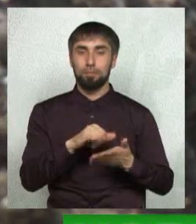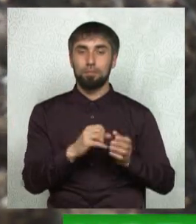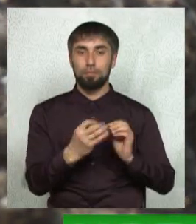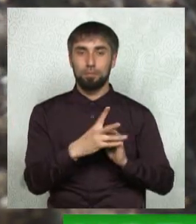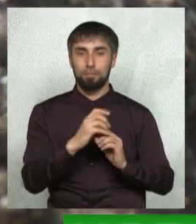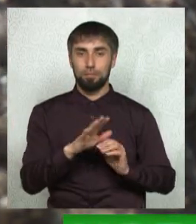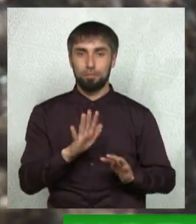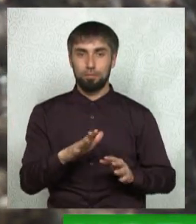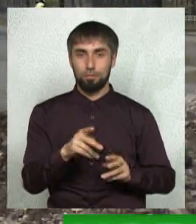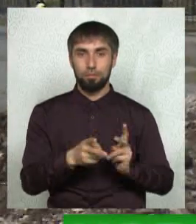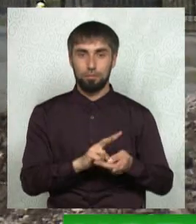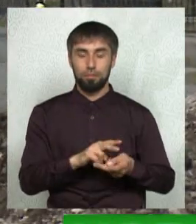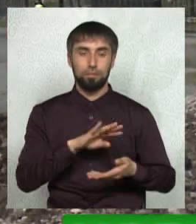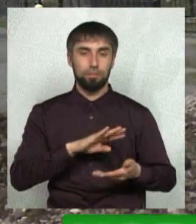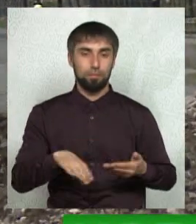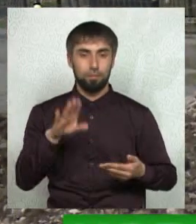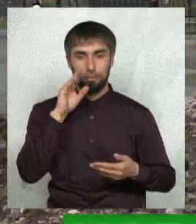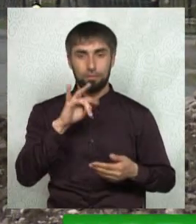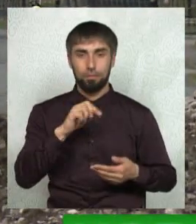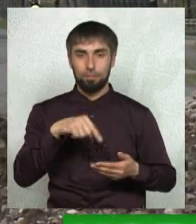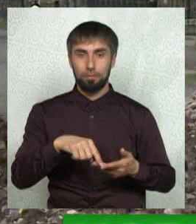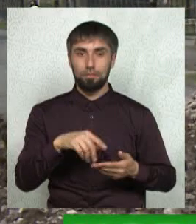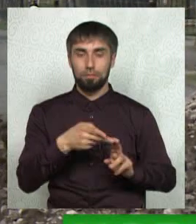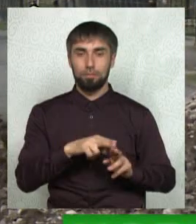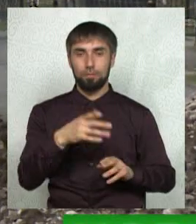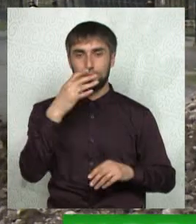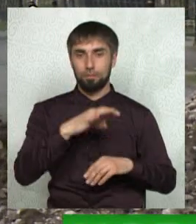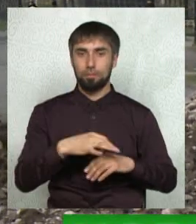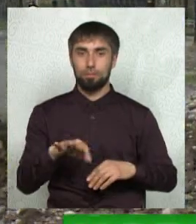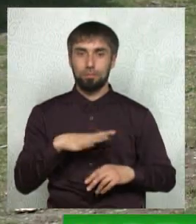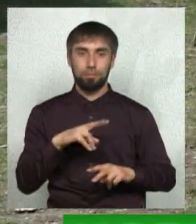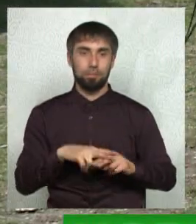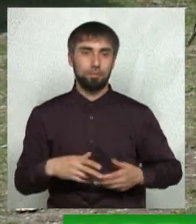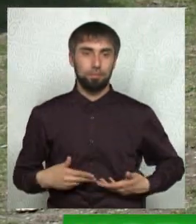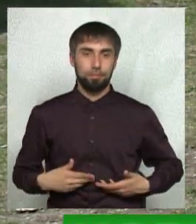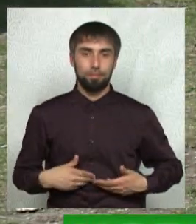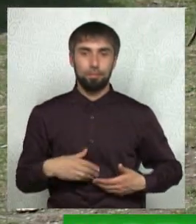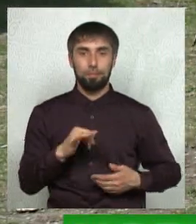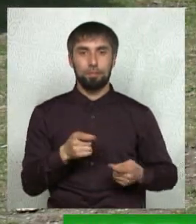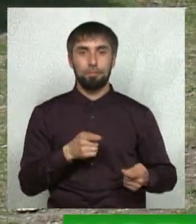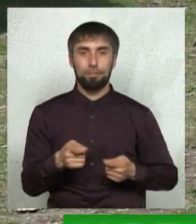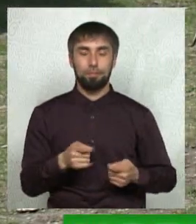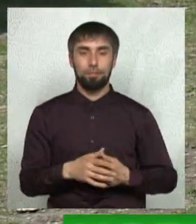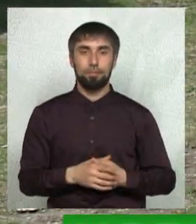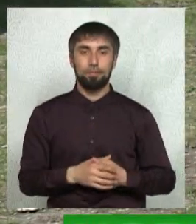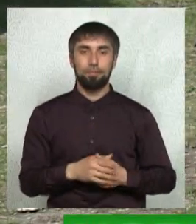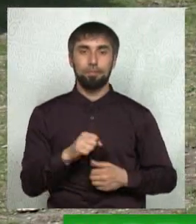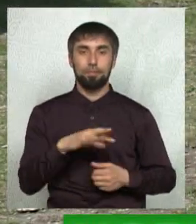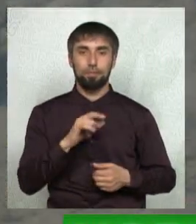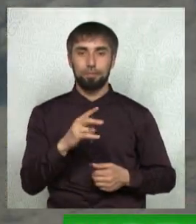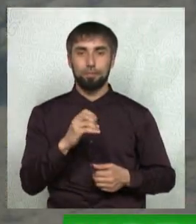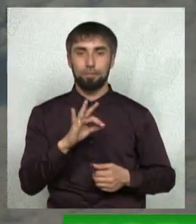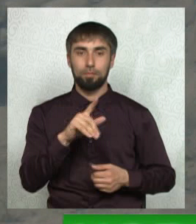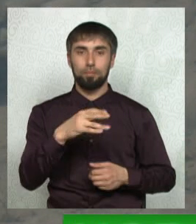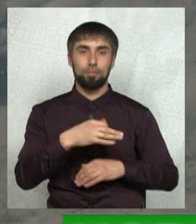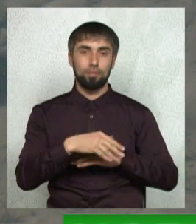недолго, 15 лет. А после вода в трубах стала головной болью местных жителей и администрации. Алихан Евлоев по